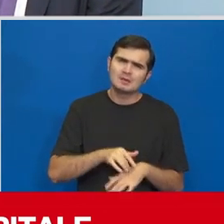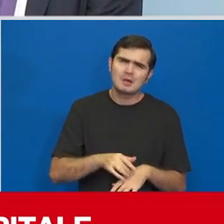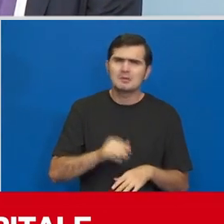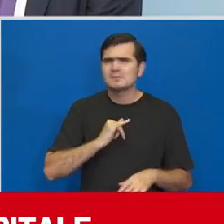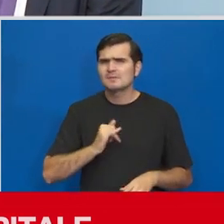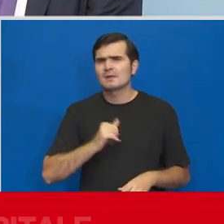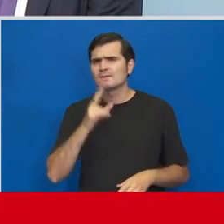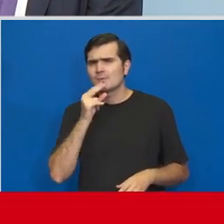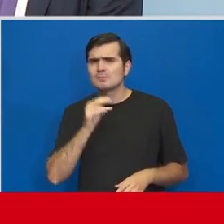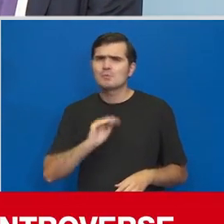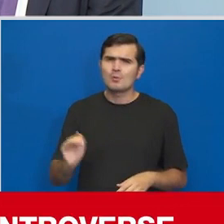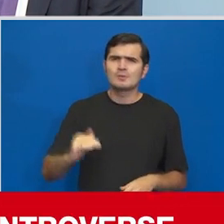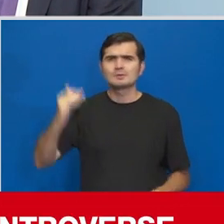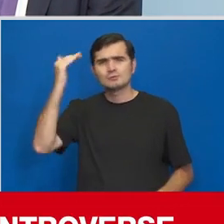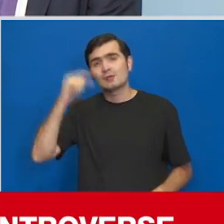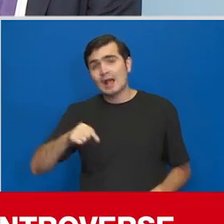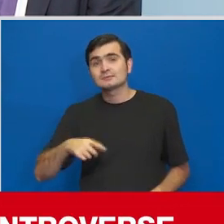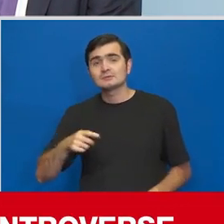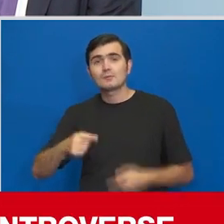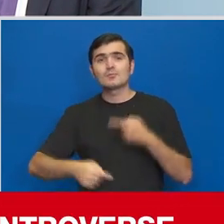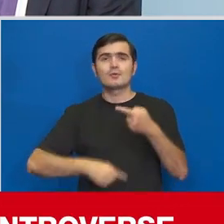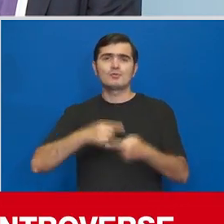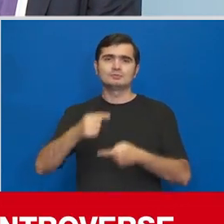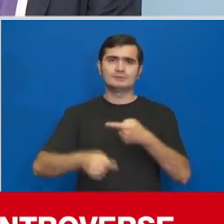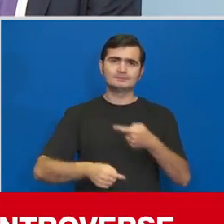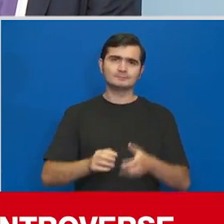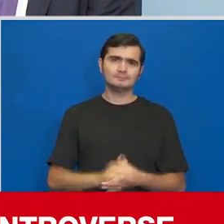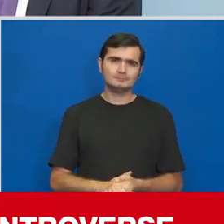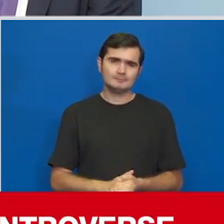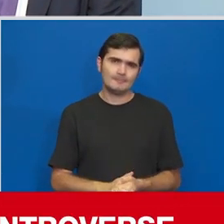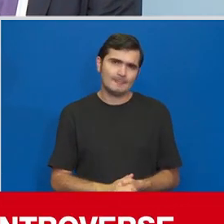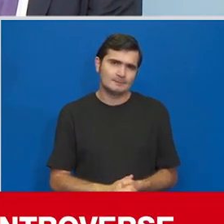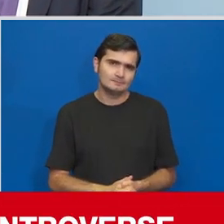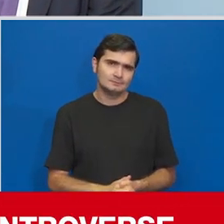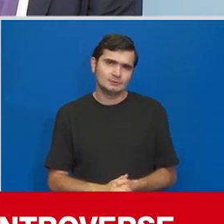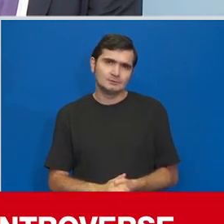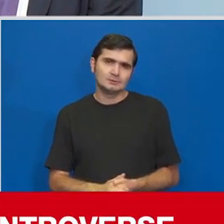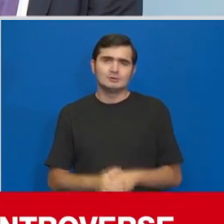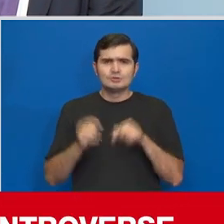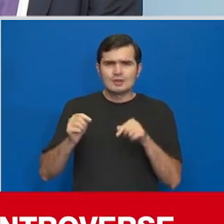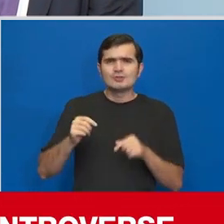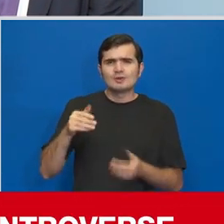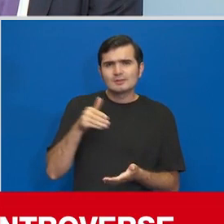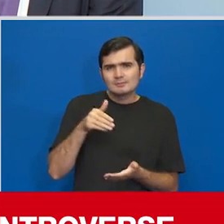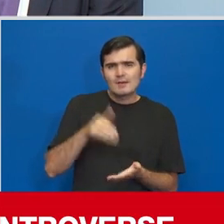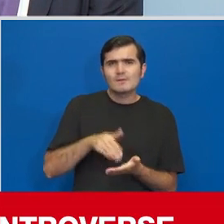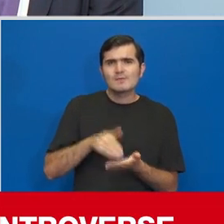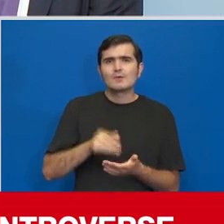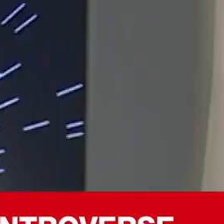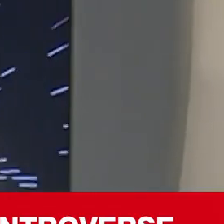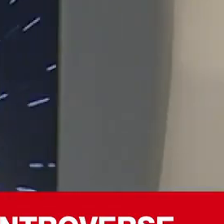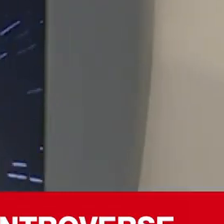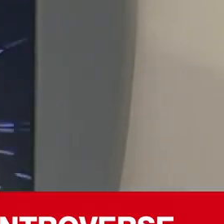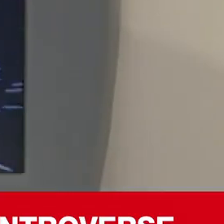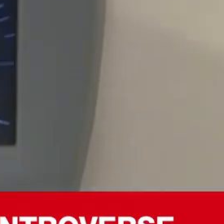discutăm despre adulți, este un proces. În acest sistem trebuie să pregătim resurse umane, trebuie să completăm